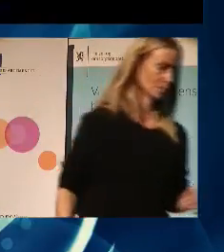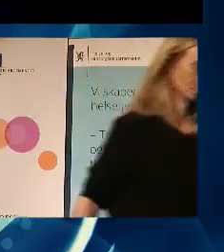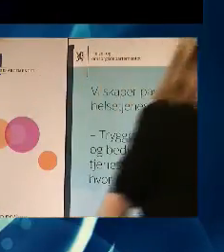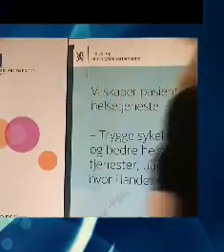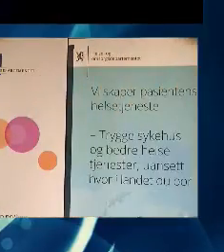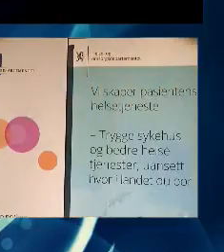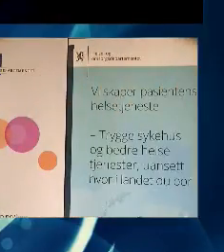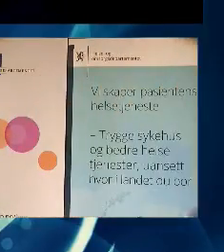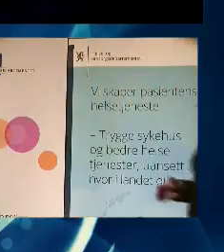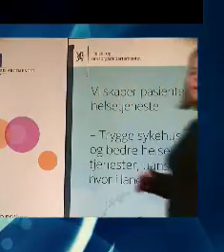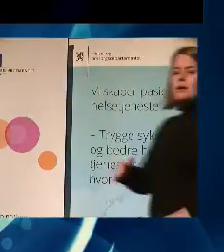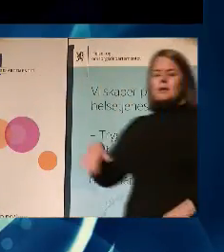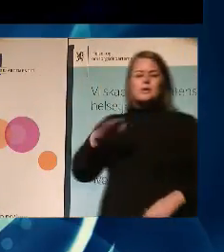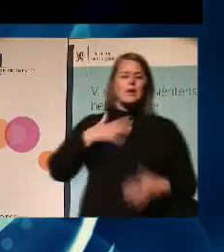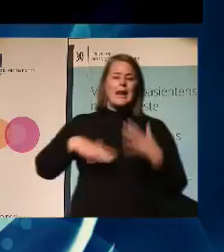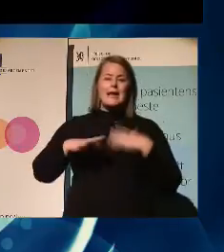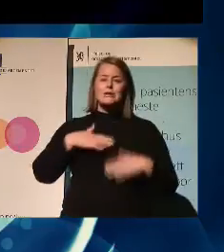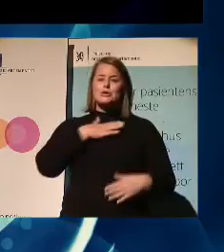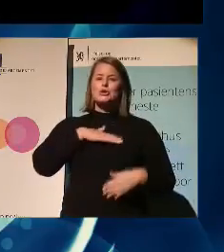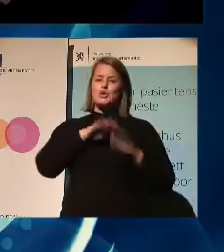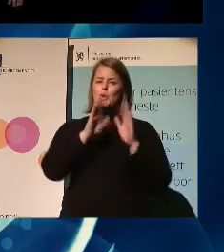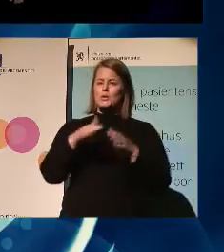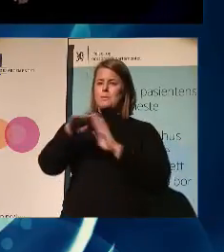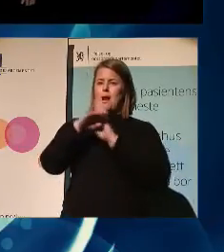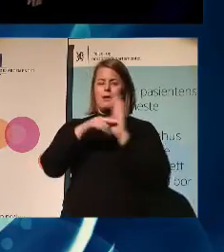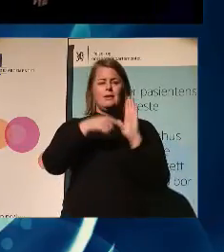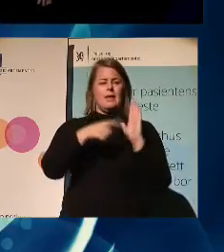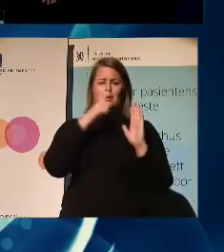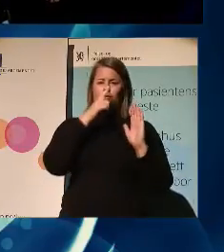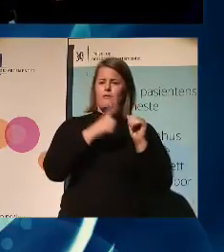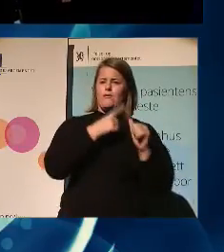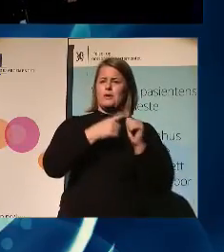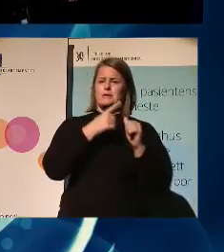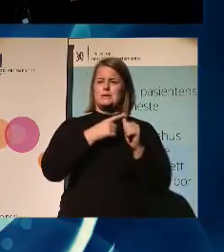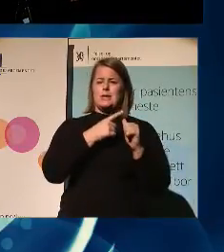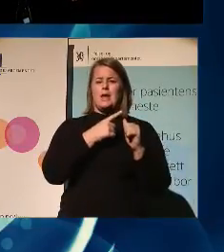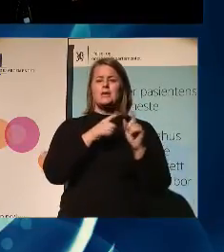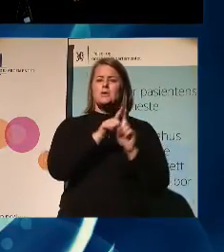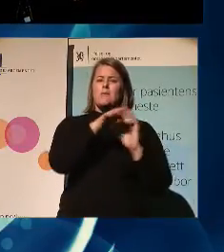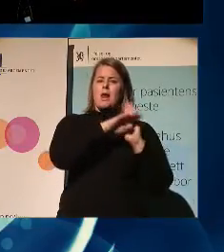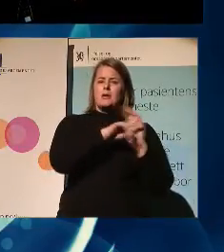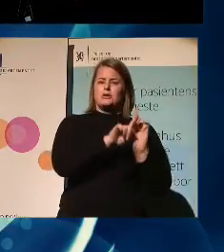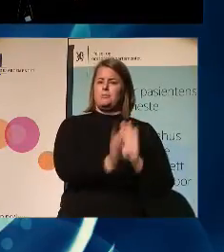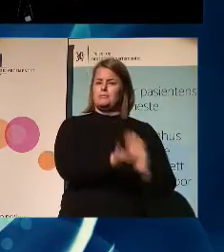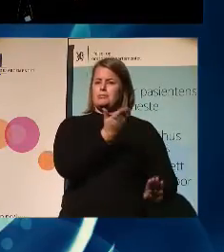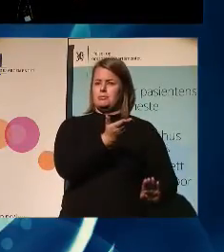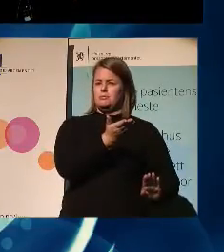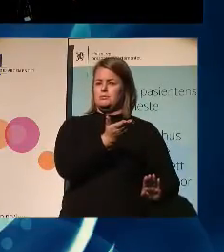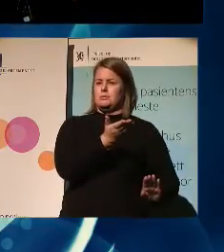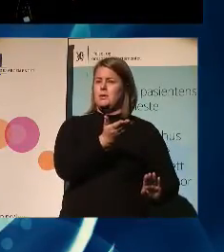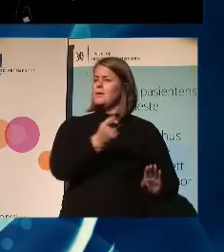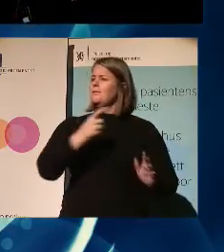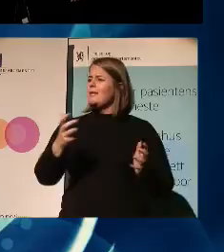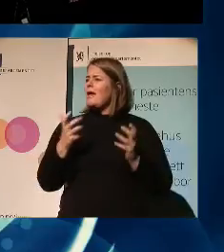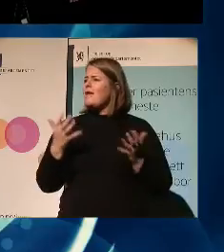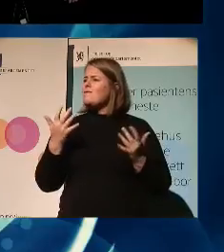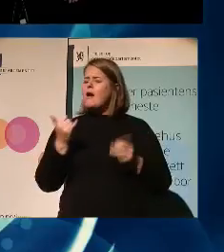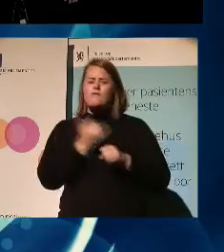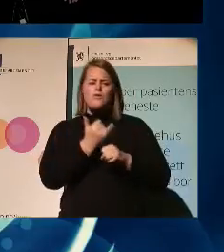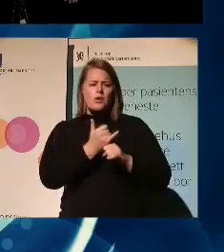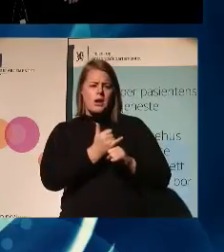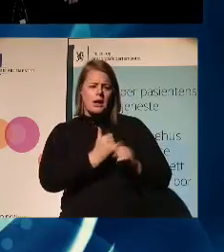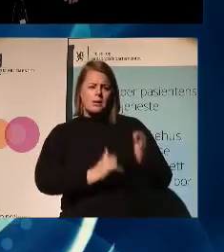Nasjonal helse- og sykehusplan var den første helse- og sykehusplan som drar opp. Hva det vi trenger for å ruste